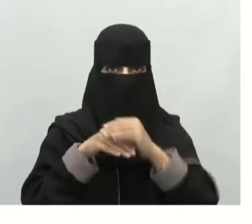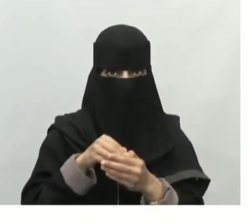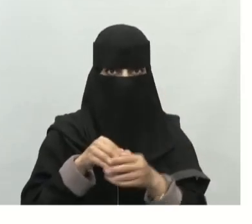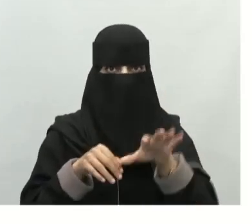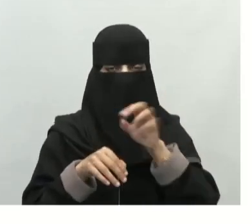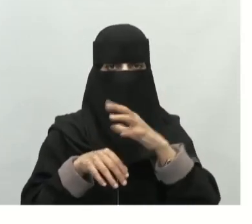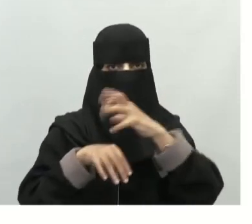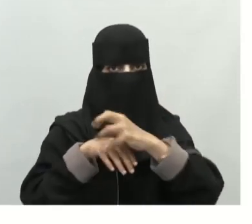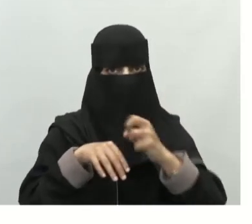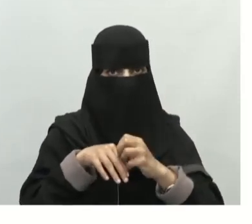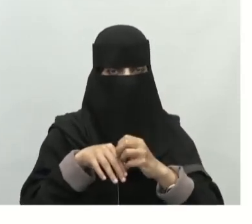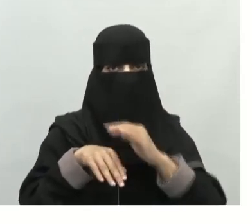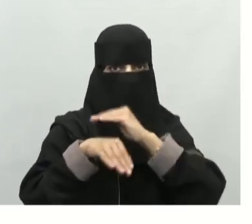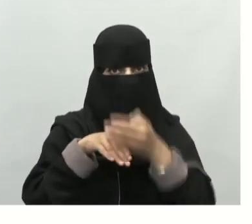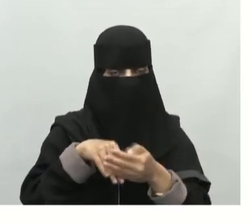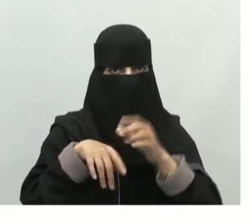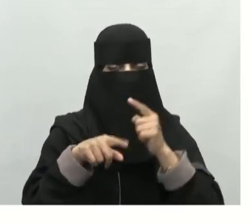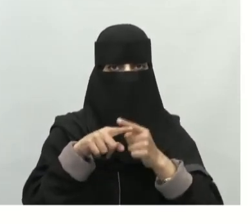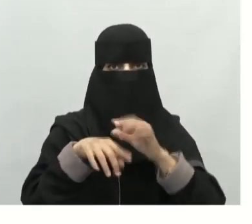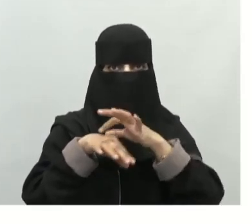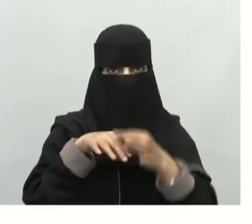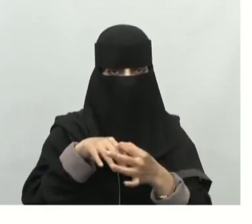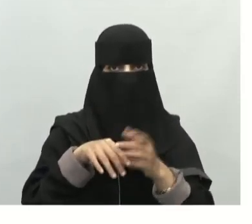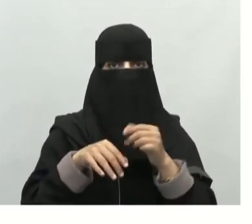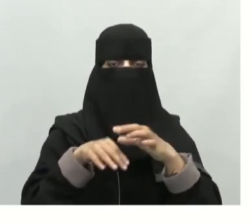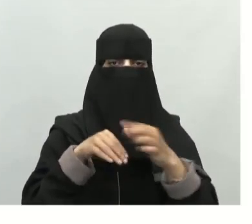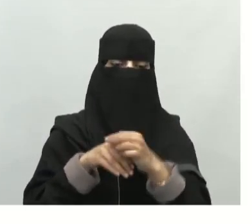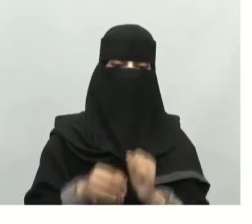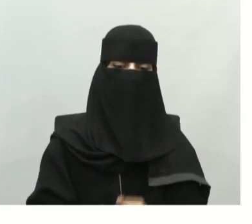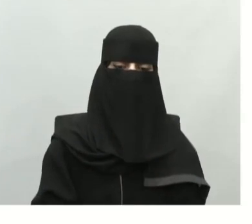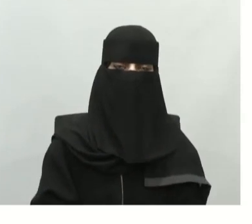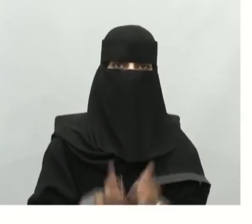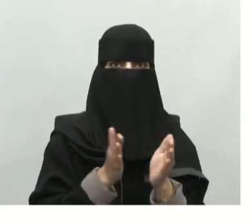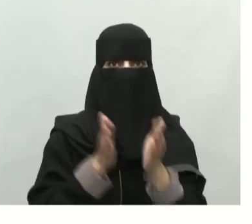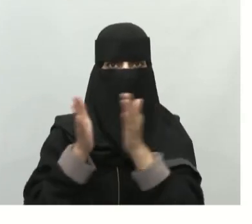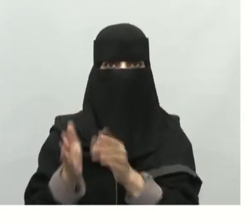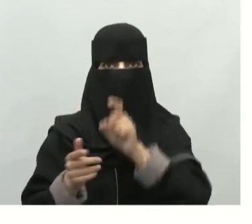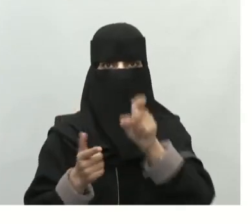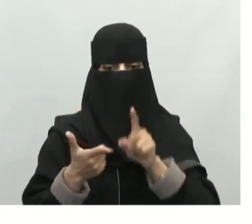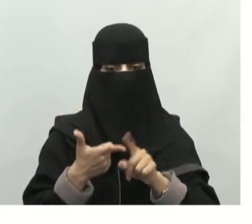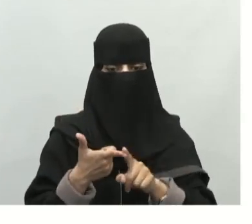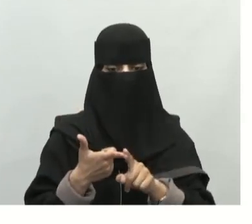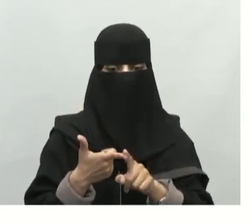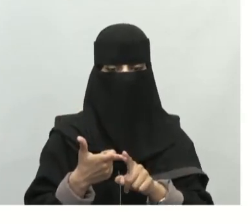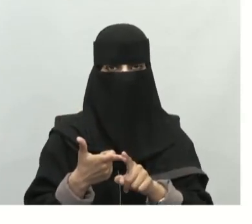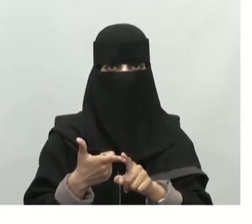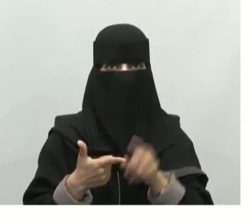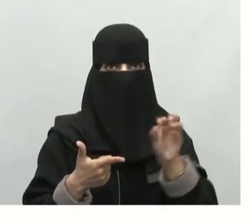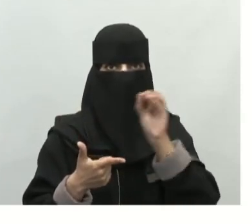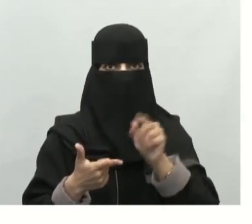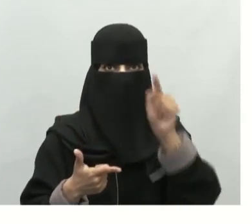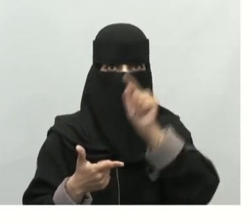شعر او صوف او فرو او وبر اما السؤال الثاني ضع